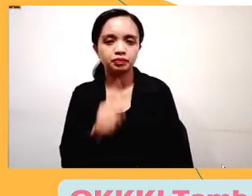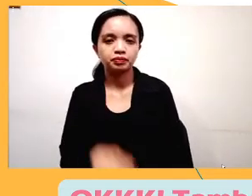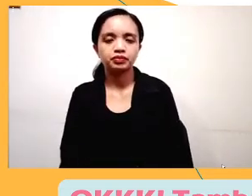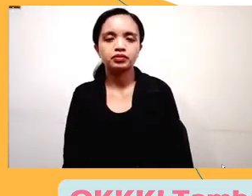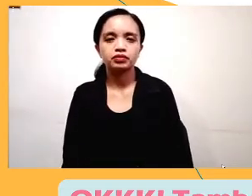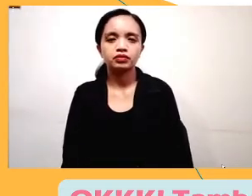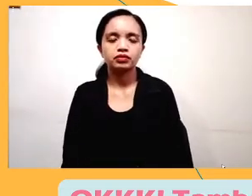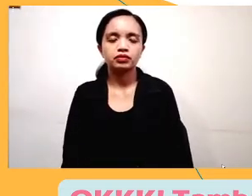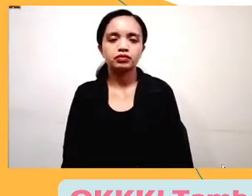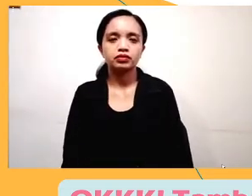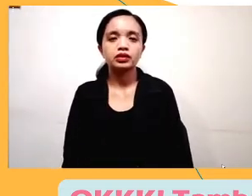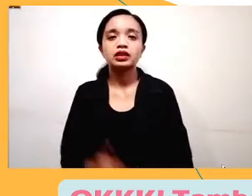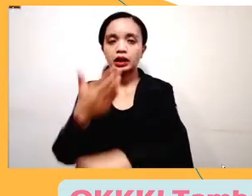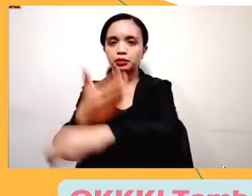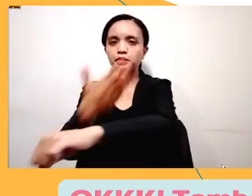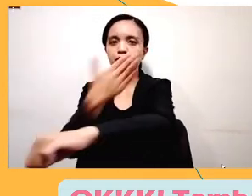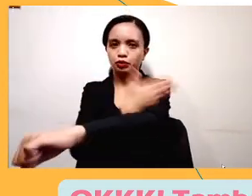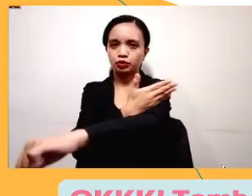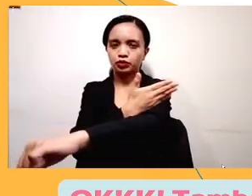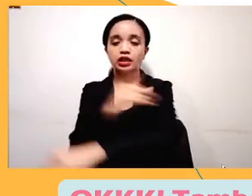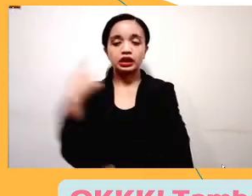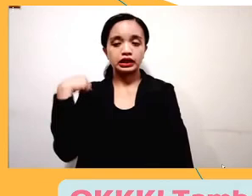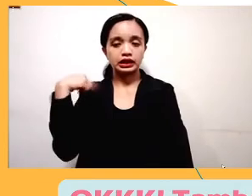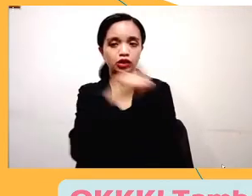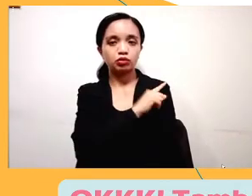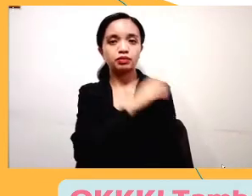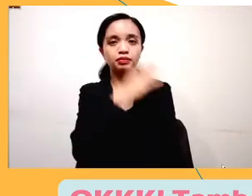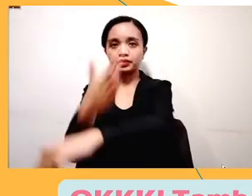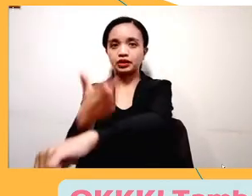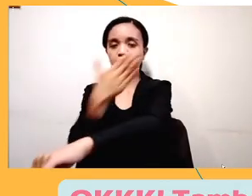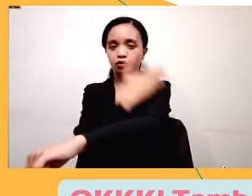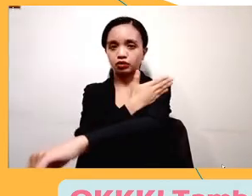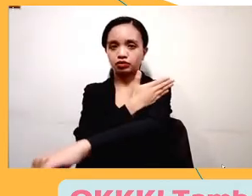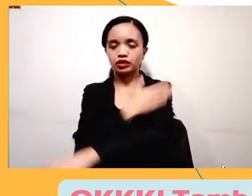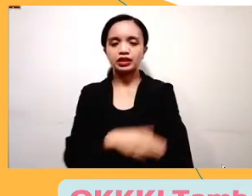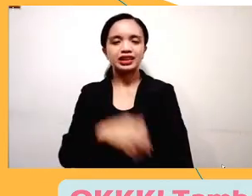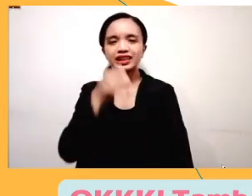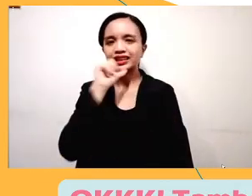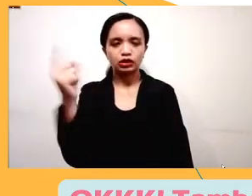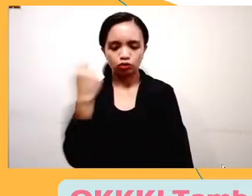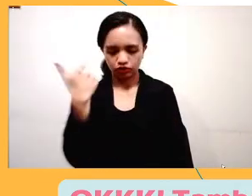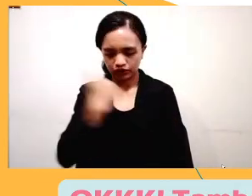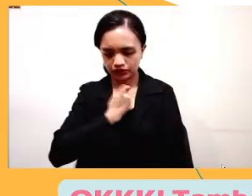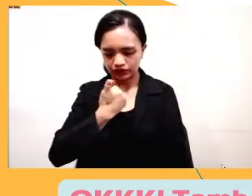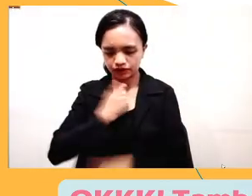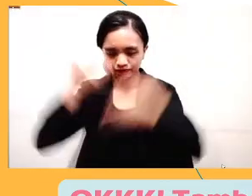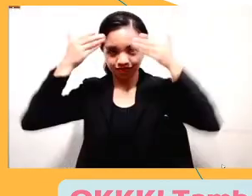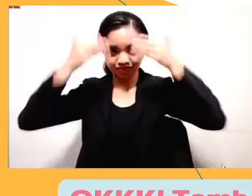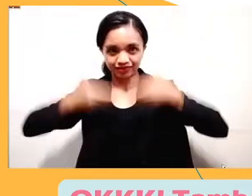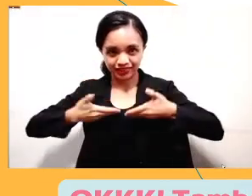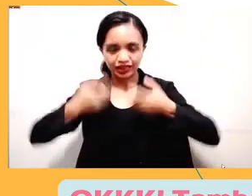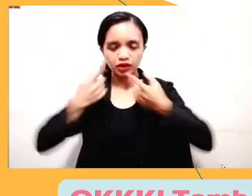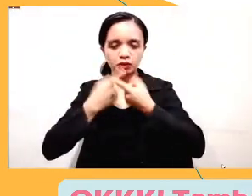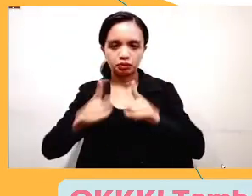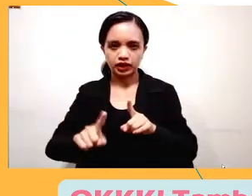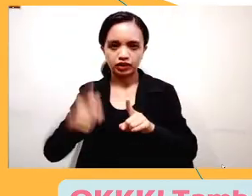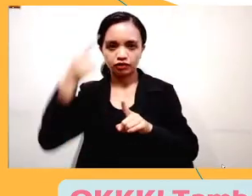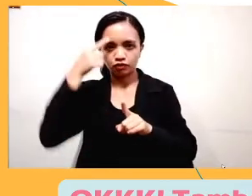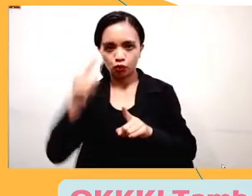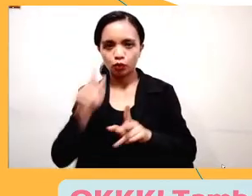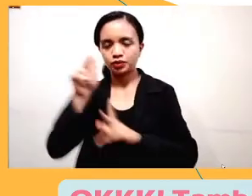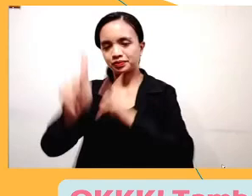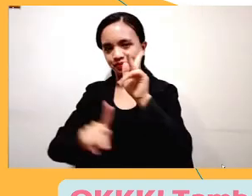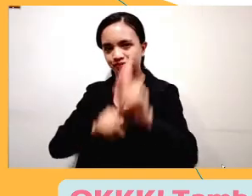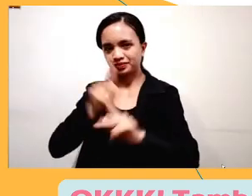We improve, tayo ay umuunlad hindi para sa sarili, kundi para sa kapwa, 'di ba? 'Yun